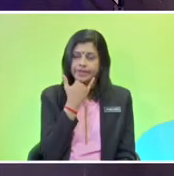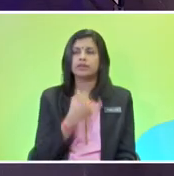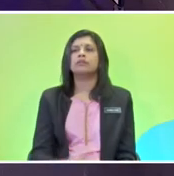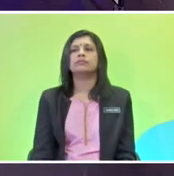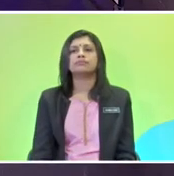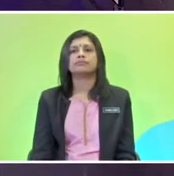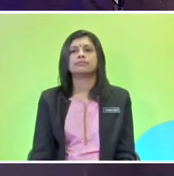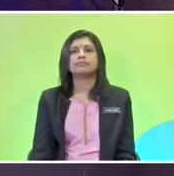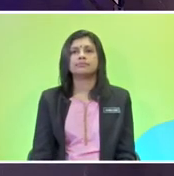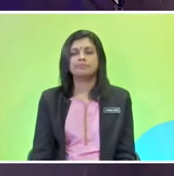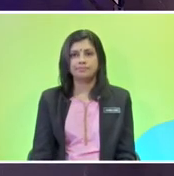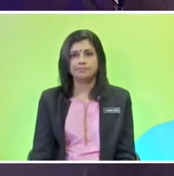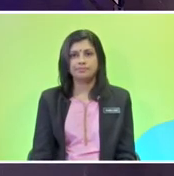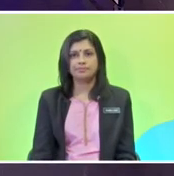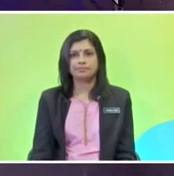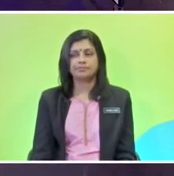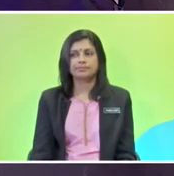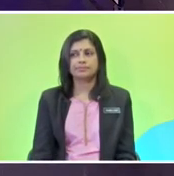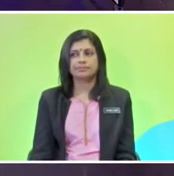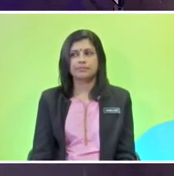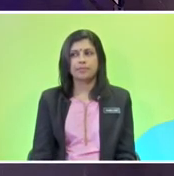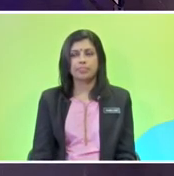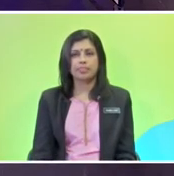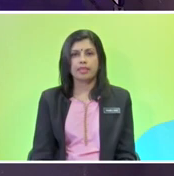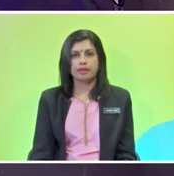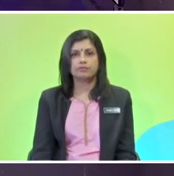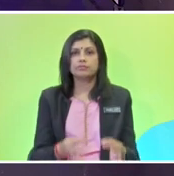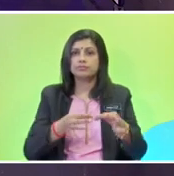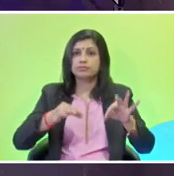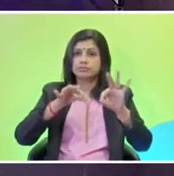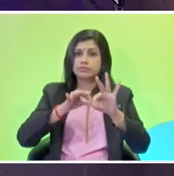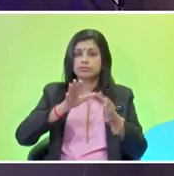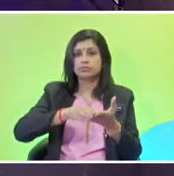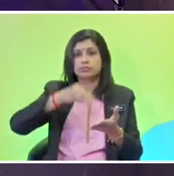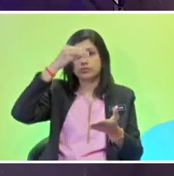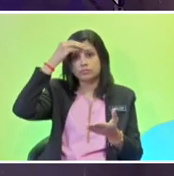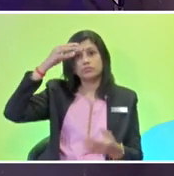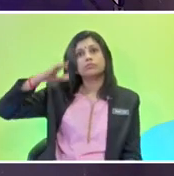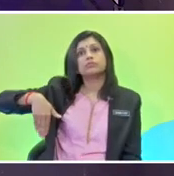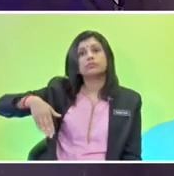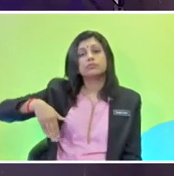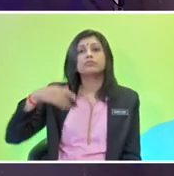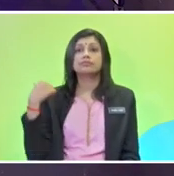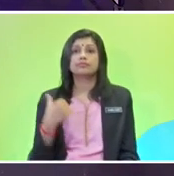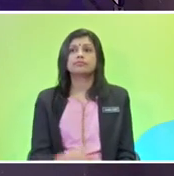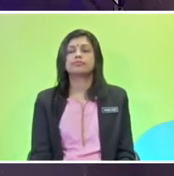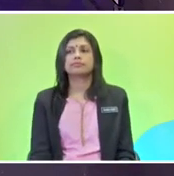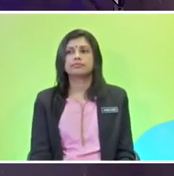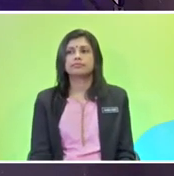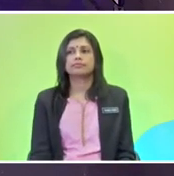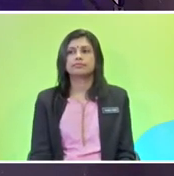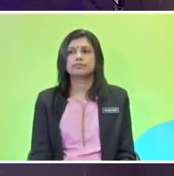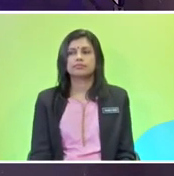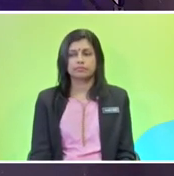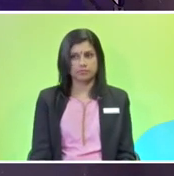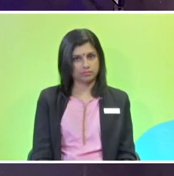operasi. Sebab itulah pentingnya kita belajar yang sebelum-sebelum ni. Okey, cikgu, bagi Tasnim yang telah menunjukkan jalan kerja